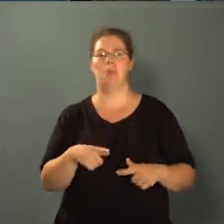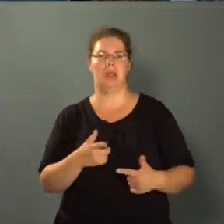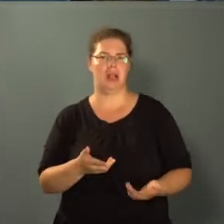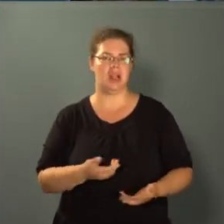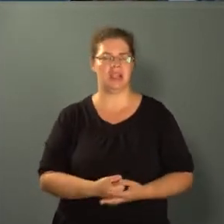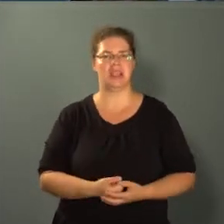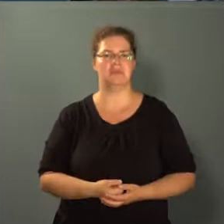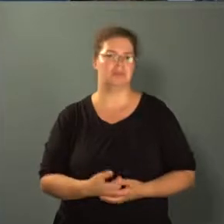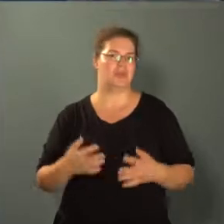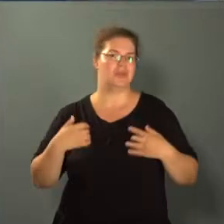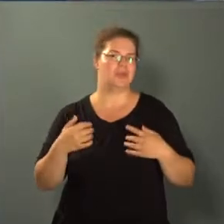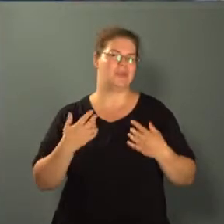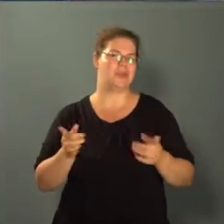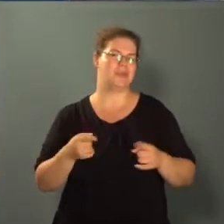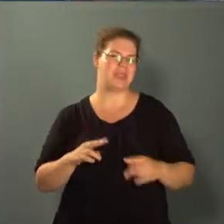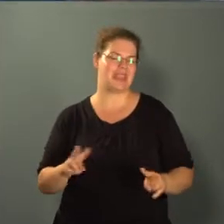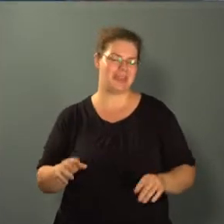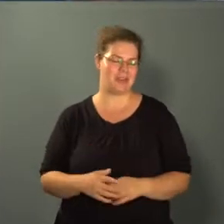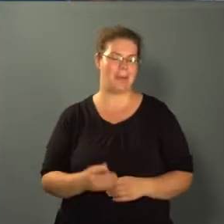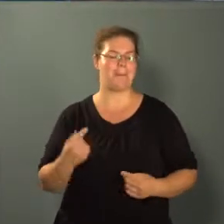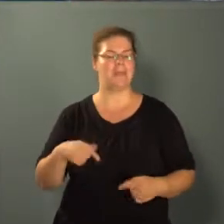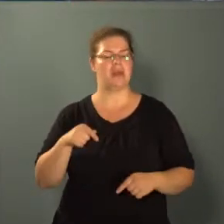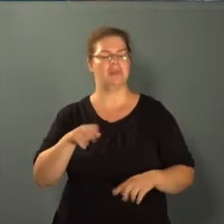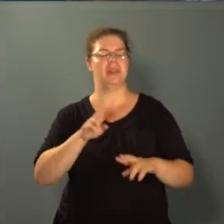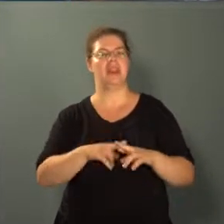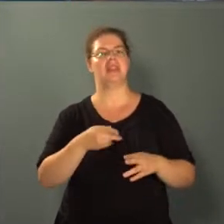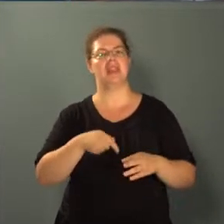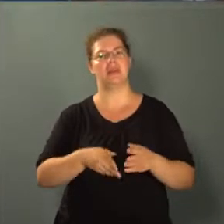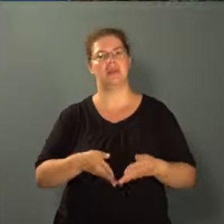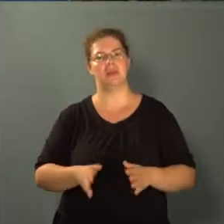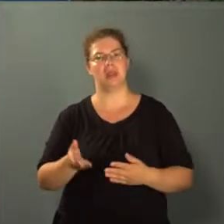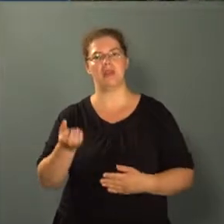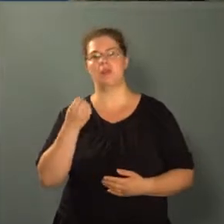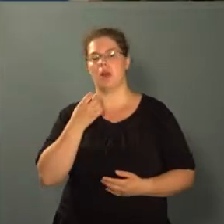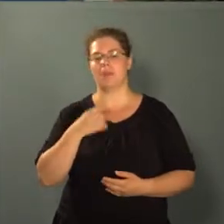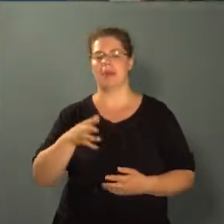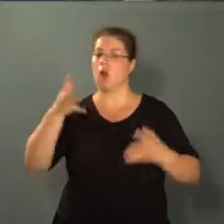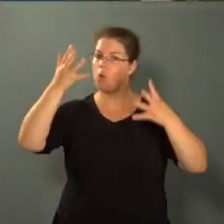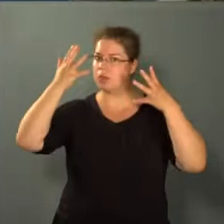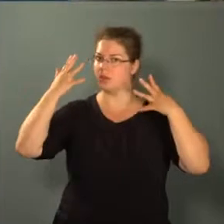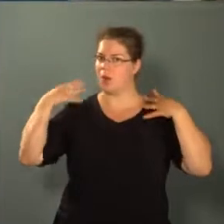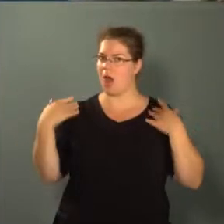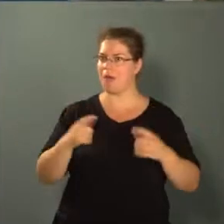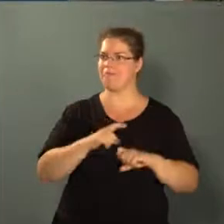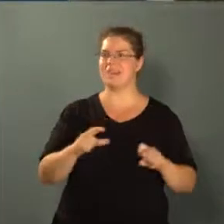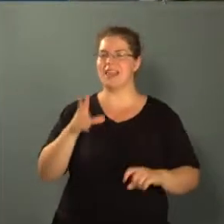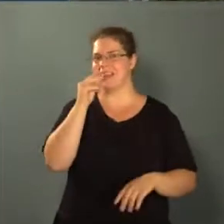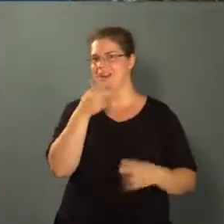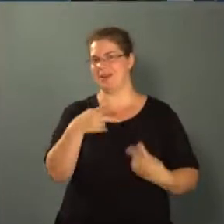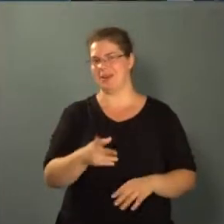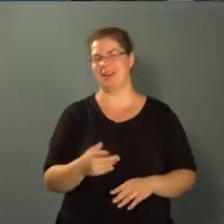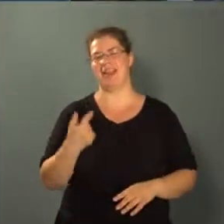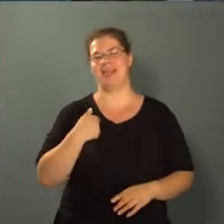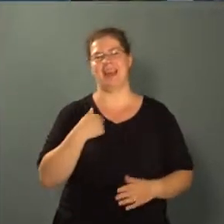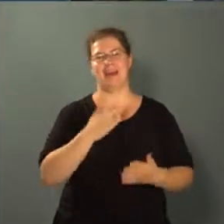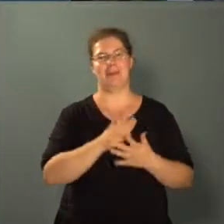élni. Örömzene van. Mi abban a rendszerben születtünk, amikor még a hosszú ujjhajér elvittek a rendőrök. Na most